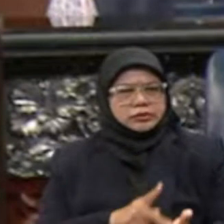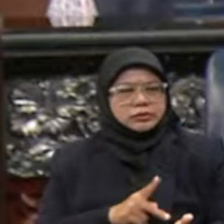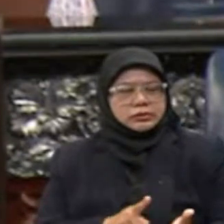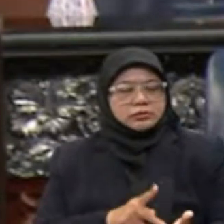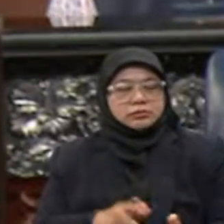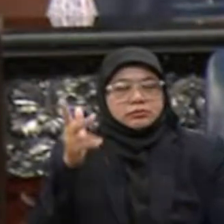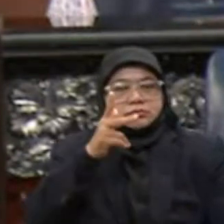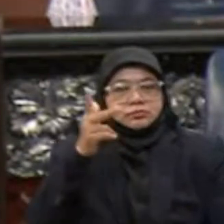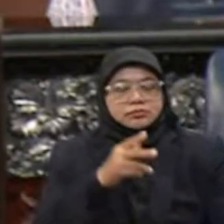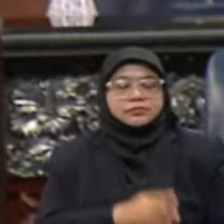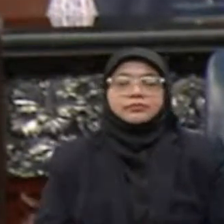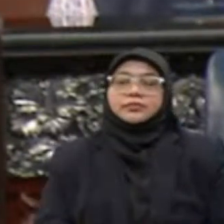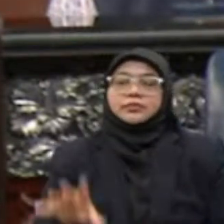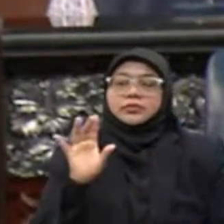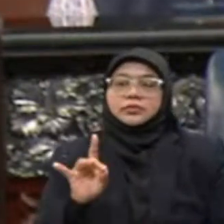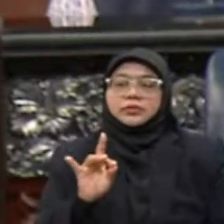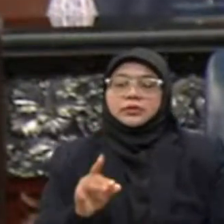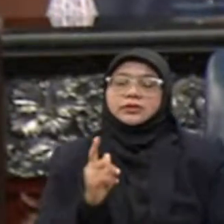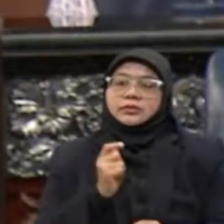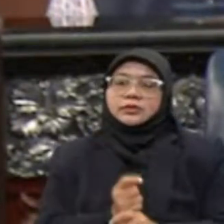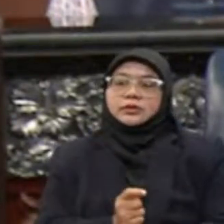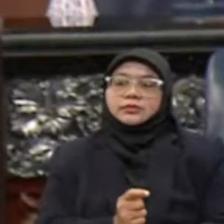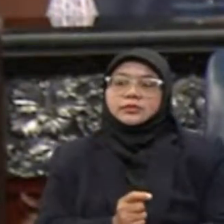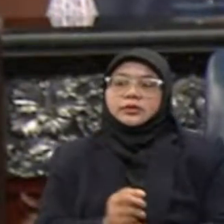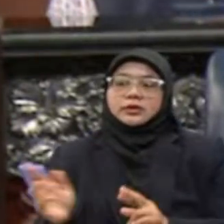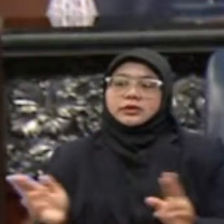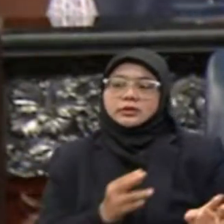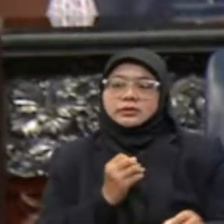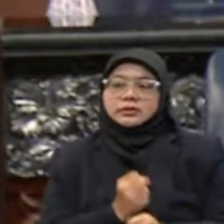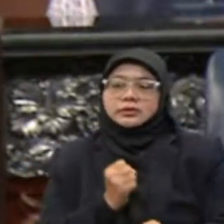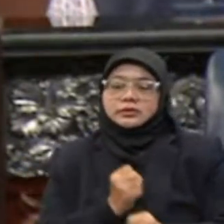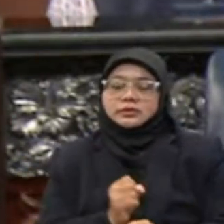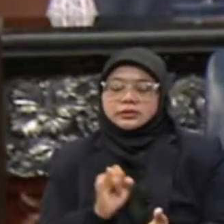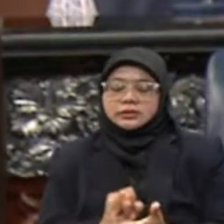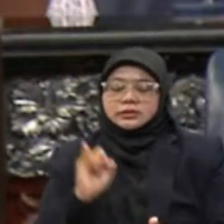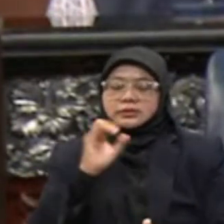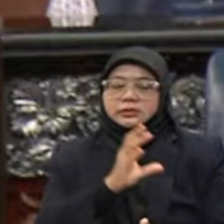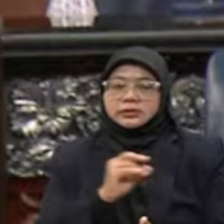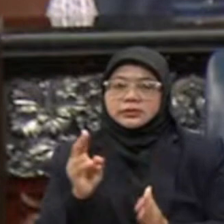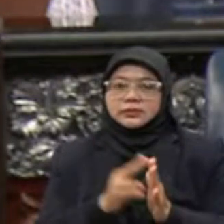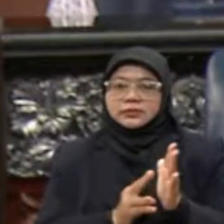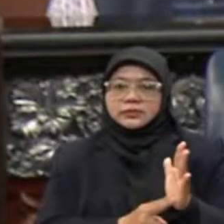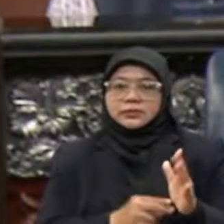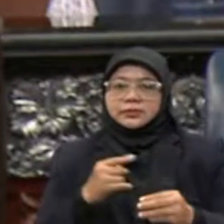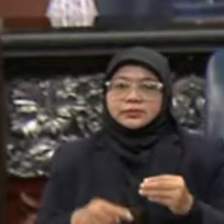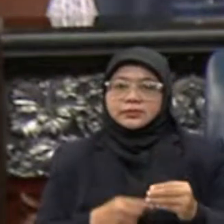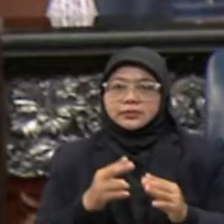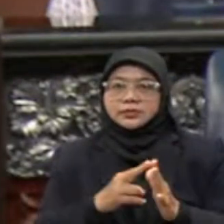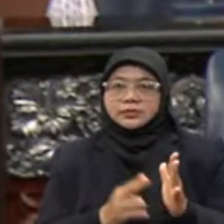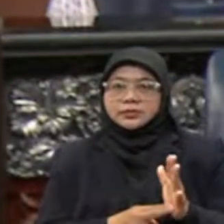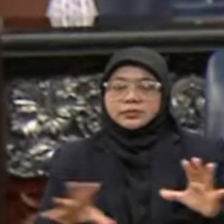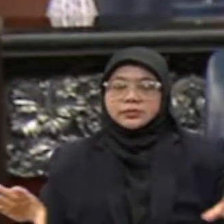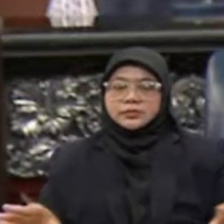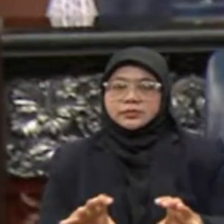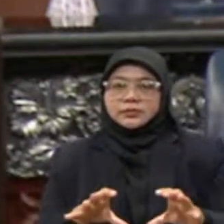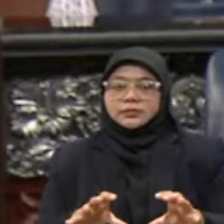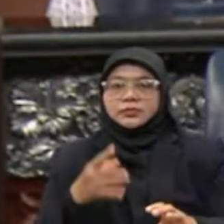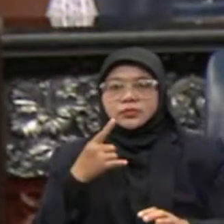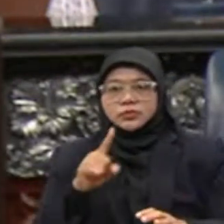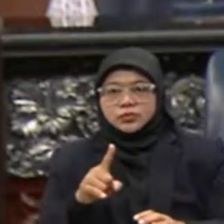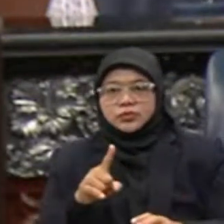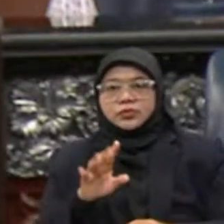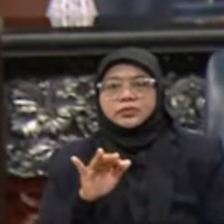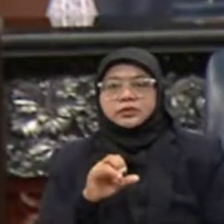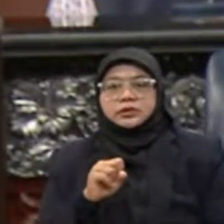ke-8 eh mengukuhkan rangka kerja institusi dan perundangan berkaitan hutang dengan melaksanakan langkah pembaruan